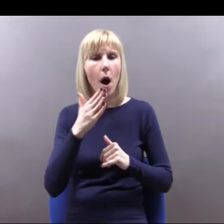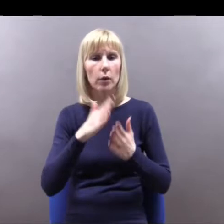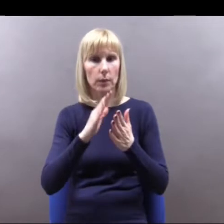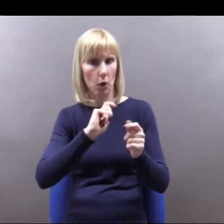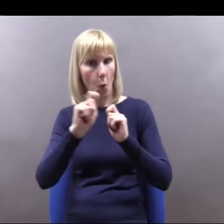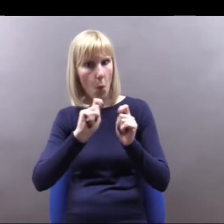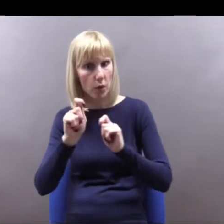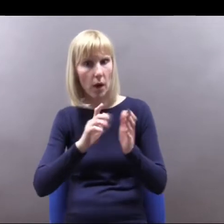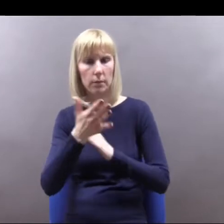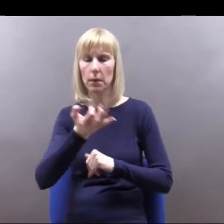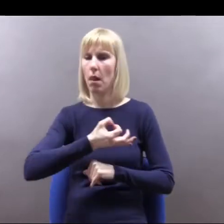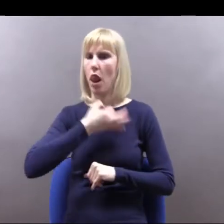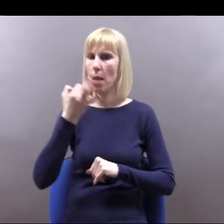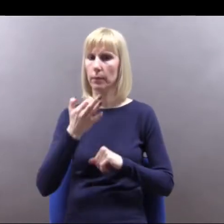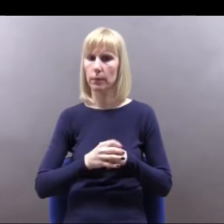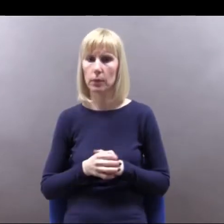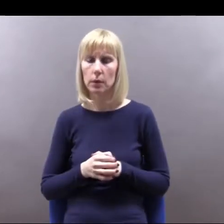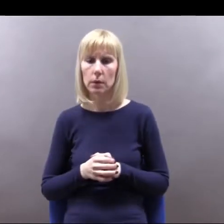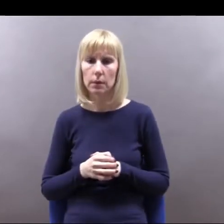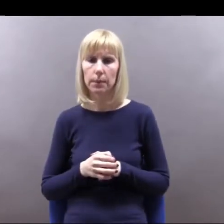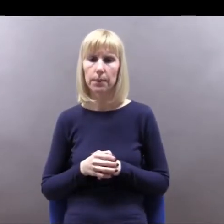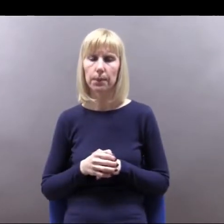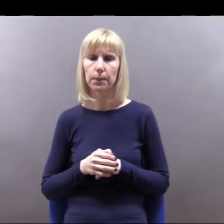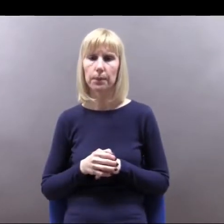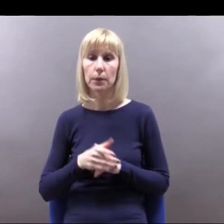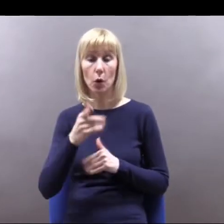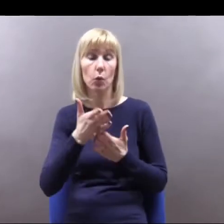miejskiej, no ma sobie to